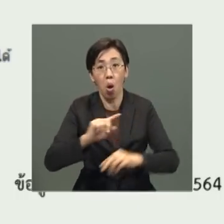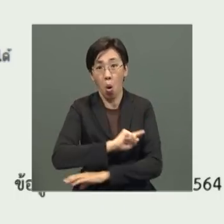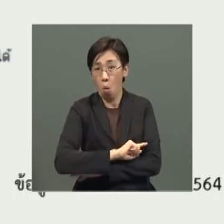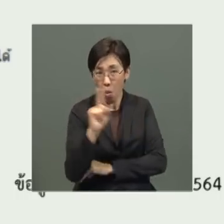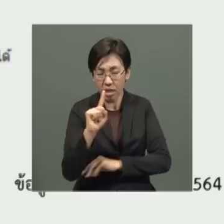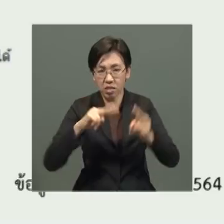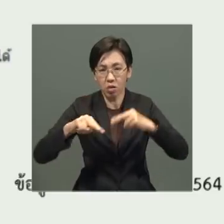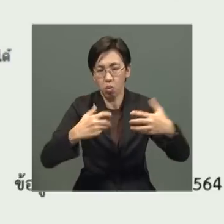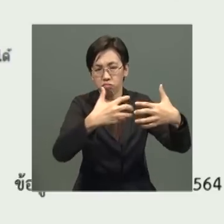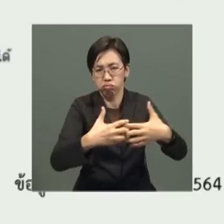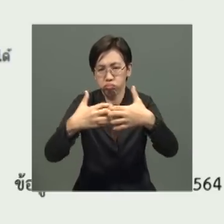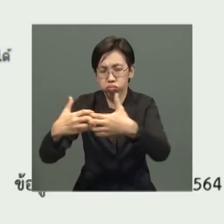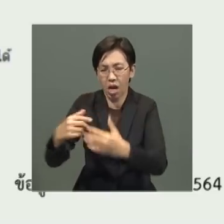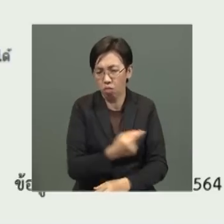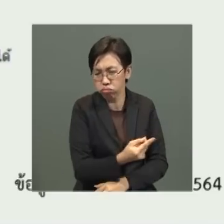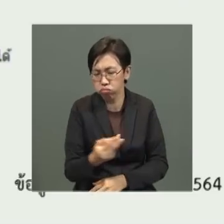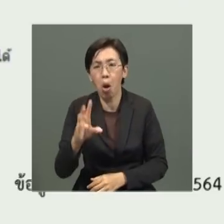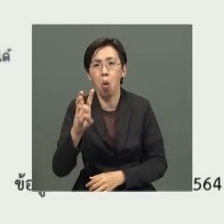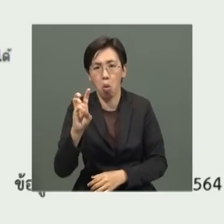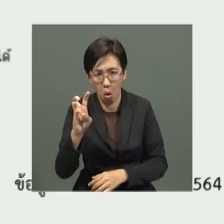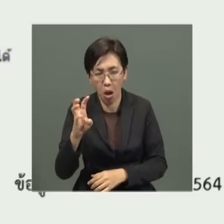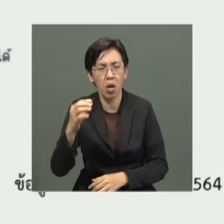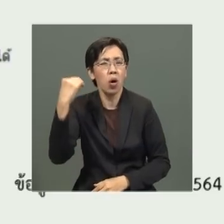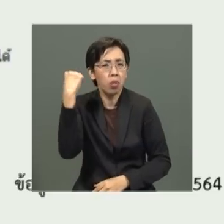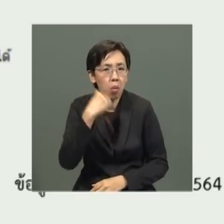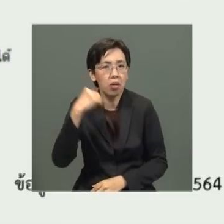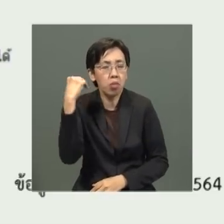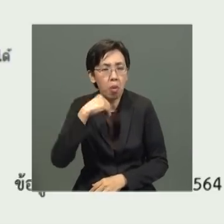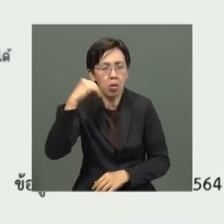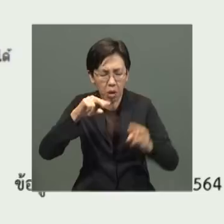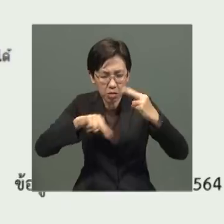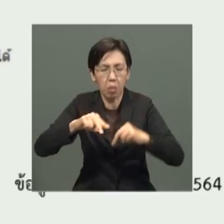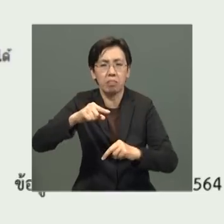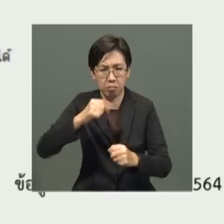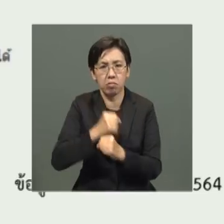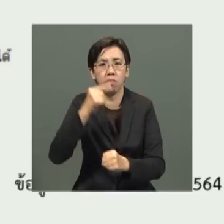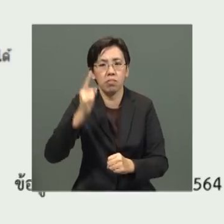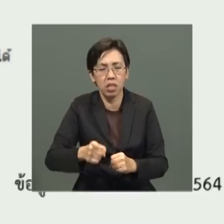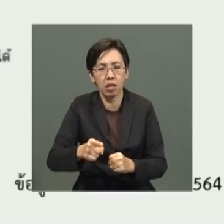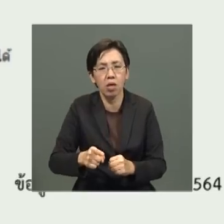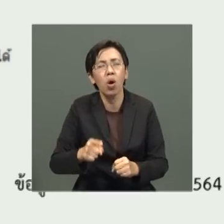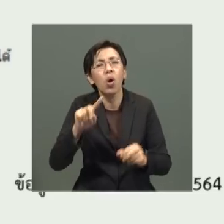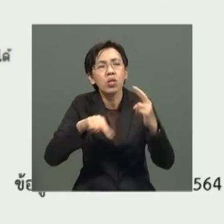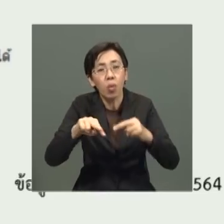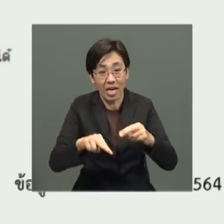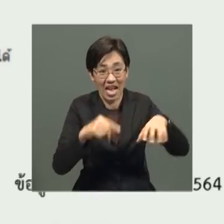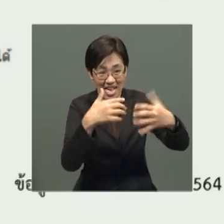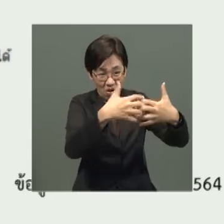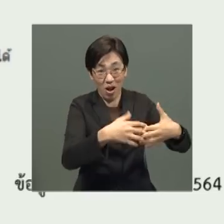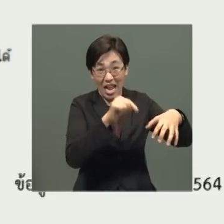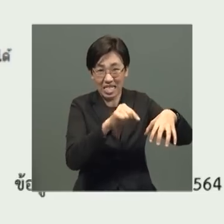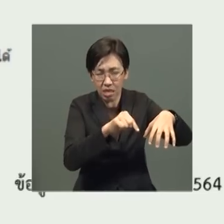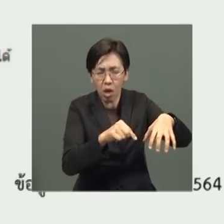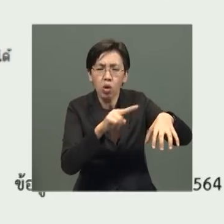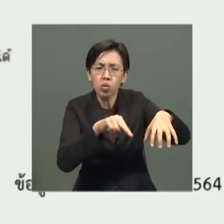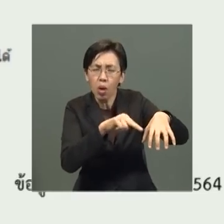อวันเนี่ยไม่ได้พูดเกินเลยกันไปเลยมันเป็นเรื่องจริงนะครับแล้วตรวจได้ประมาณสัก50คนต่อโรงงานเราสุ่ม